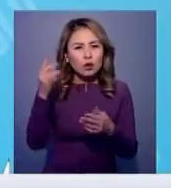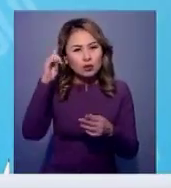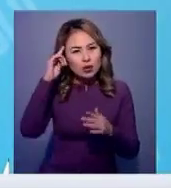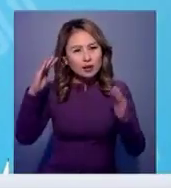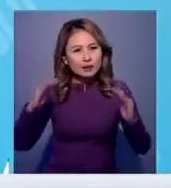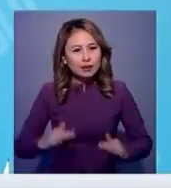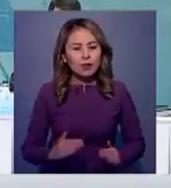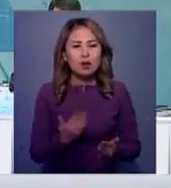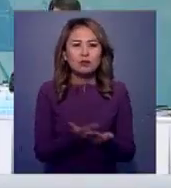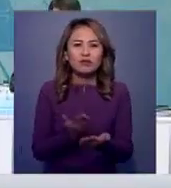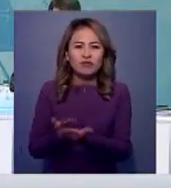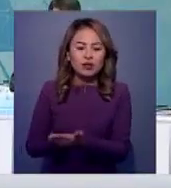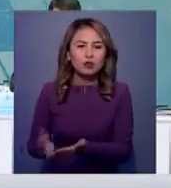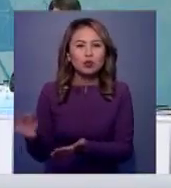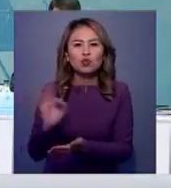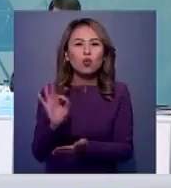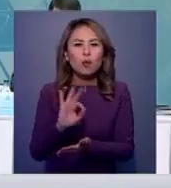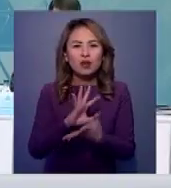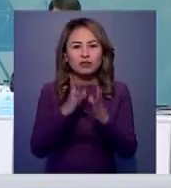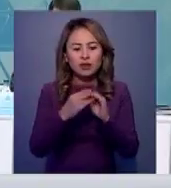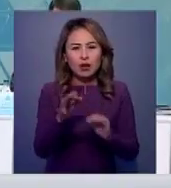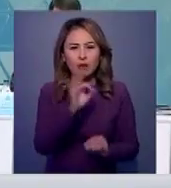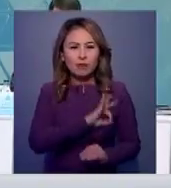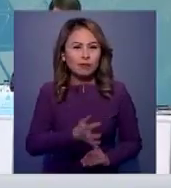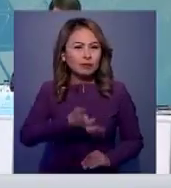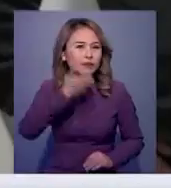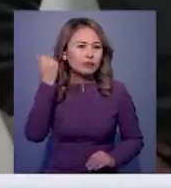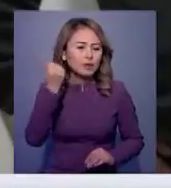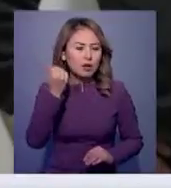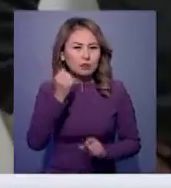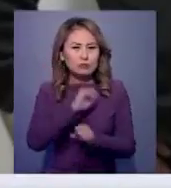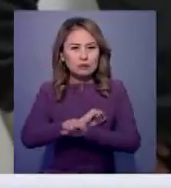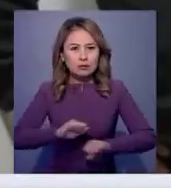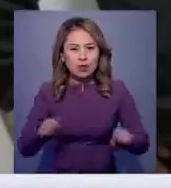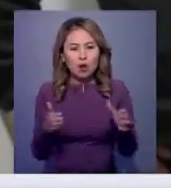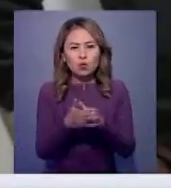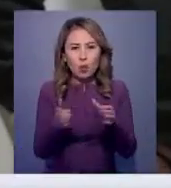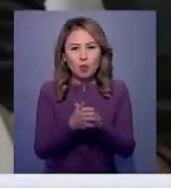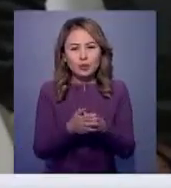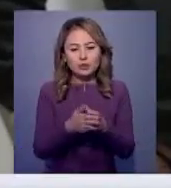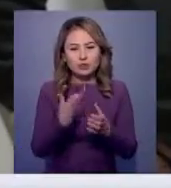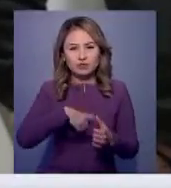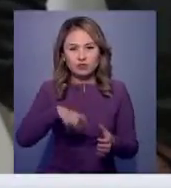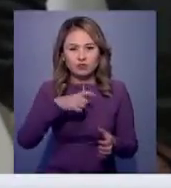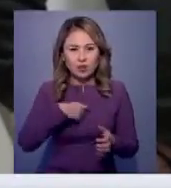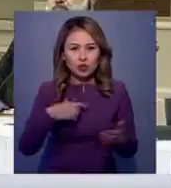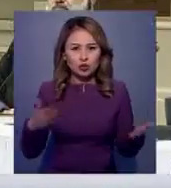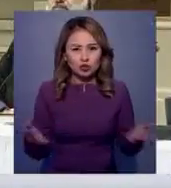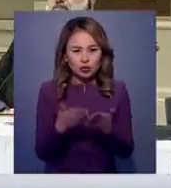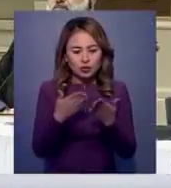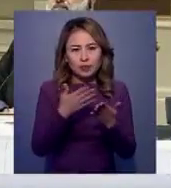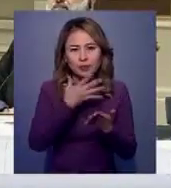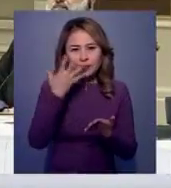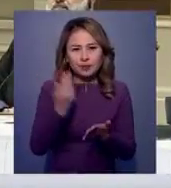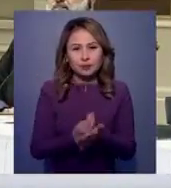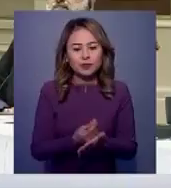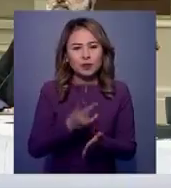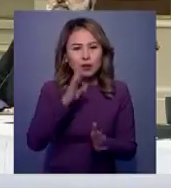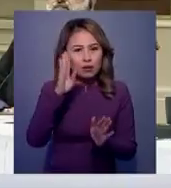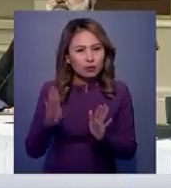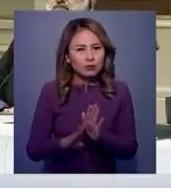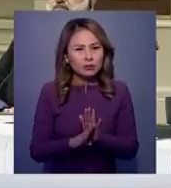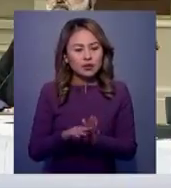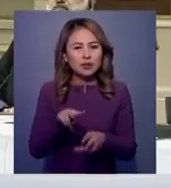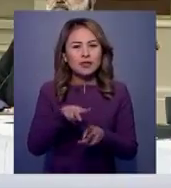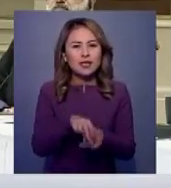тұрғындары өз мүдделеріне пайдаланатын жікшіл топтар өз жақтаушыларын көзсіз табынуға